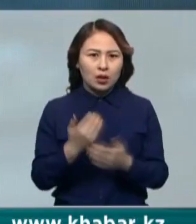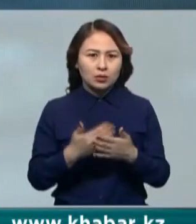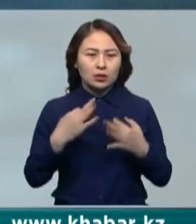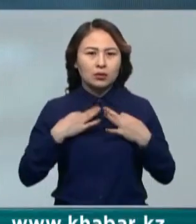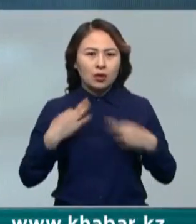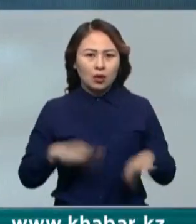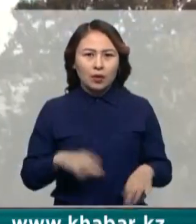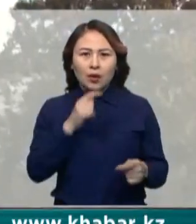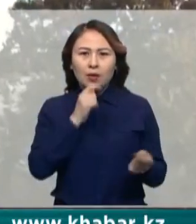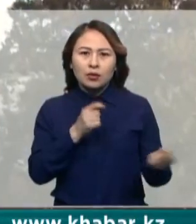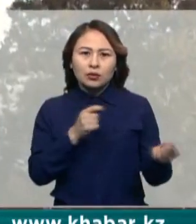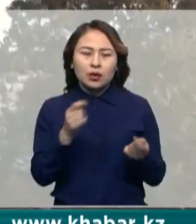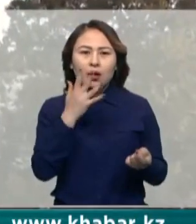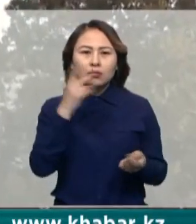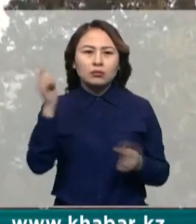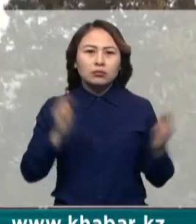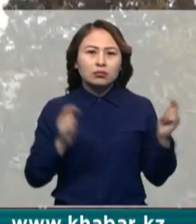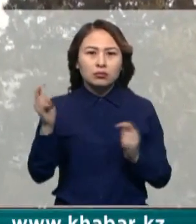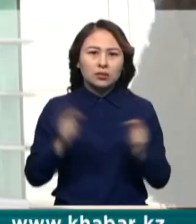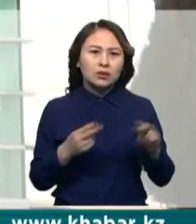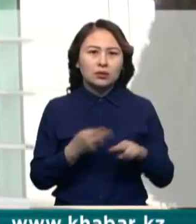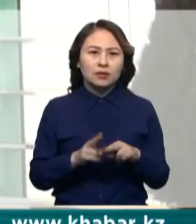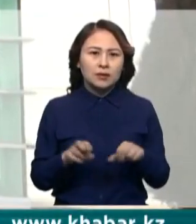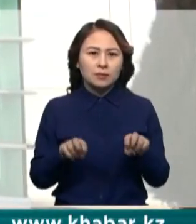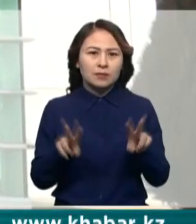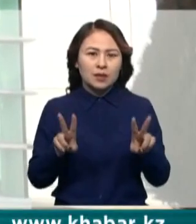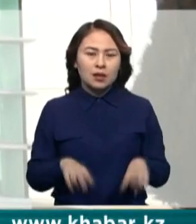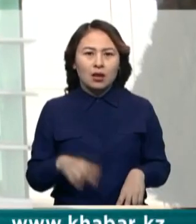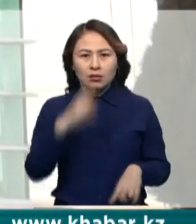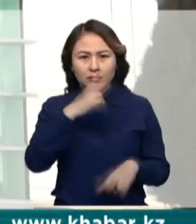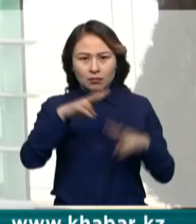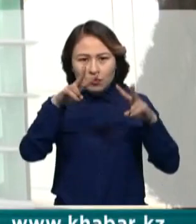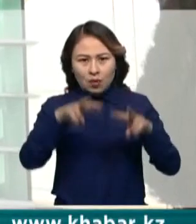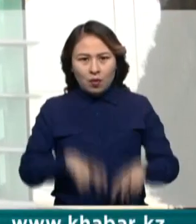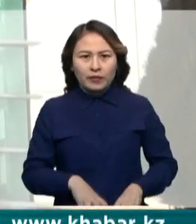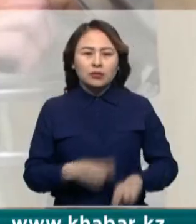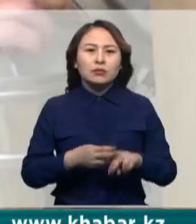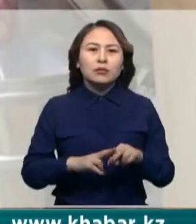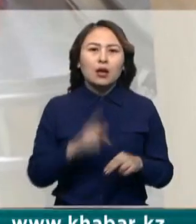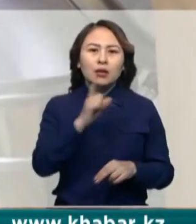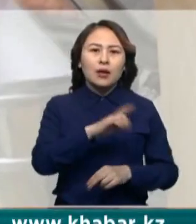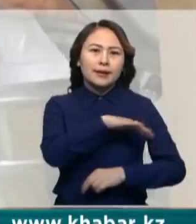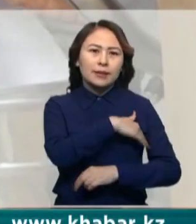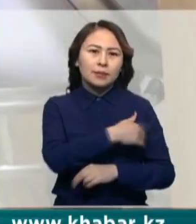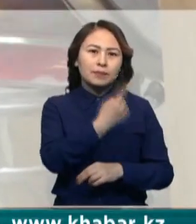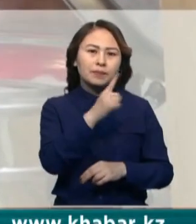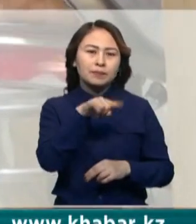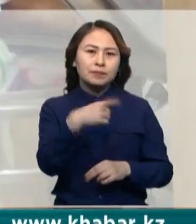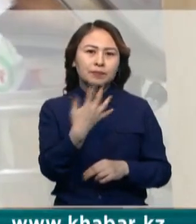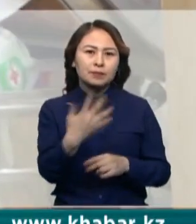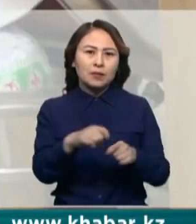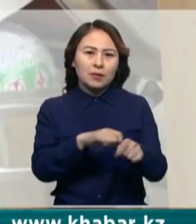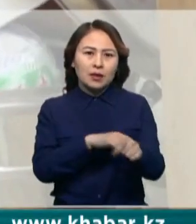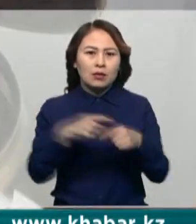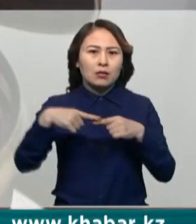ала сақтық шараларына сай, шетелден келген жолаушылар тепловизор көмегімен тексерілуде. Құрылғы адамның температурасын 1-1,5